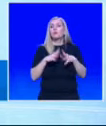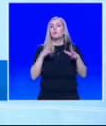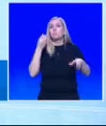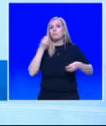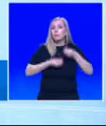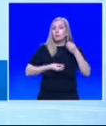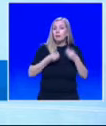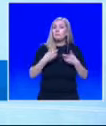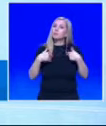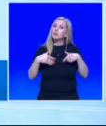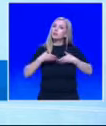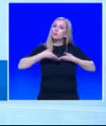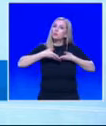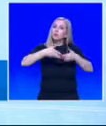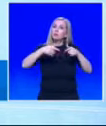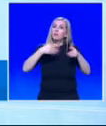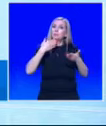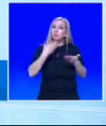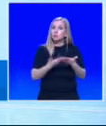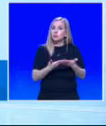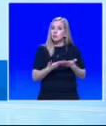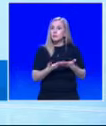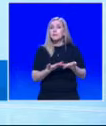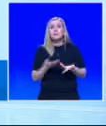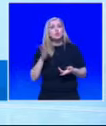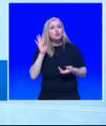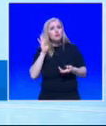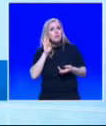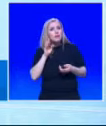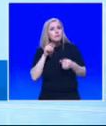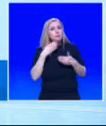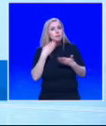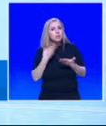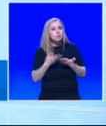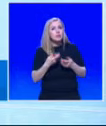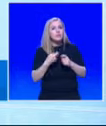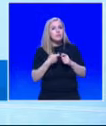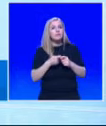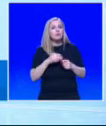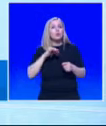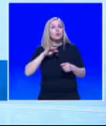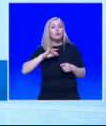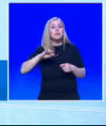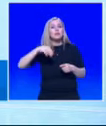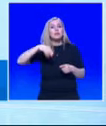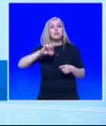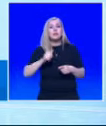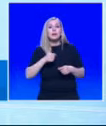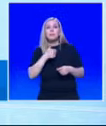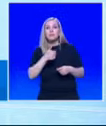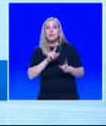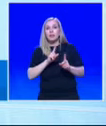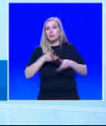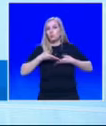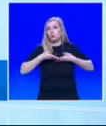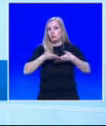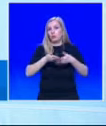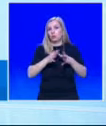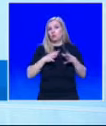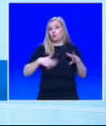проблем и ние ще подкрепим тези предложения. Доколкото чувам, вчера предложения, направени от ИТН и БСП, не са подкрепени